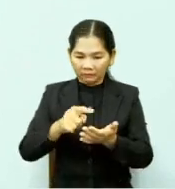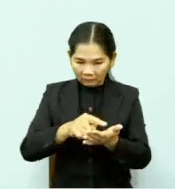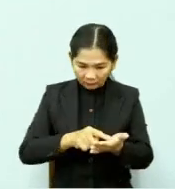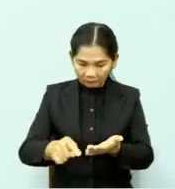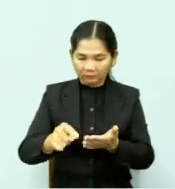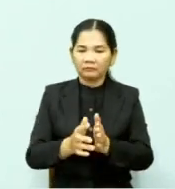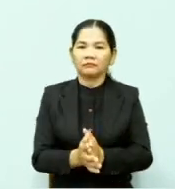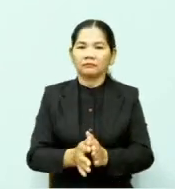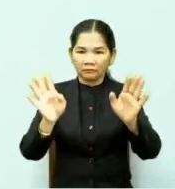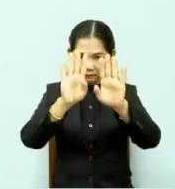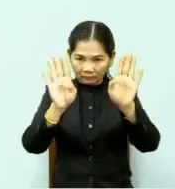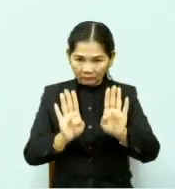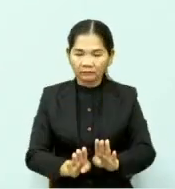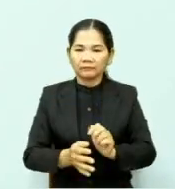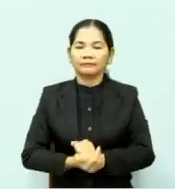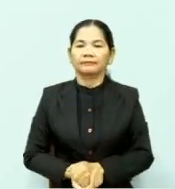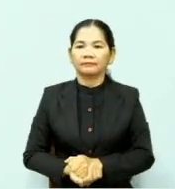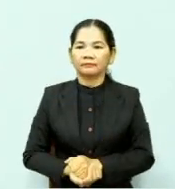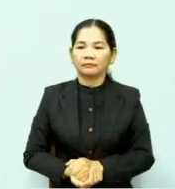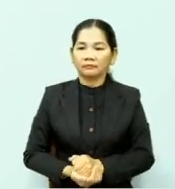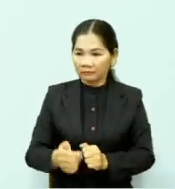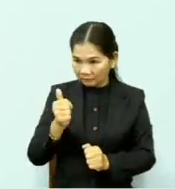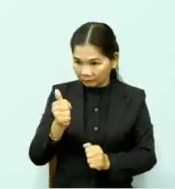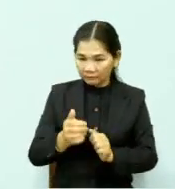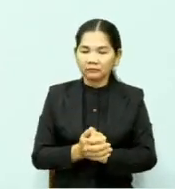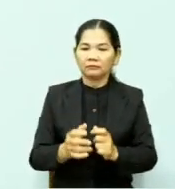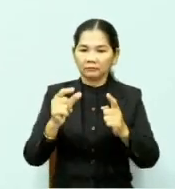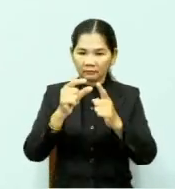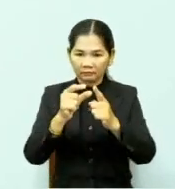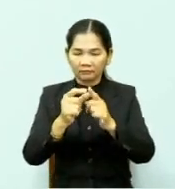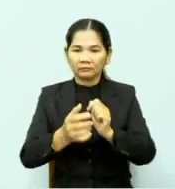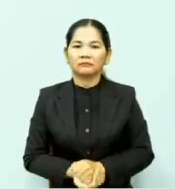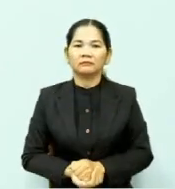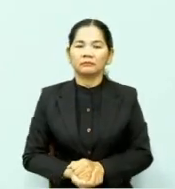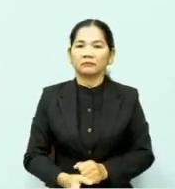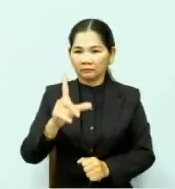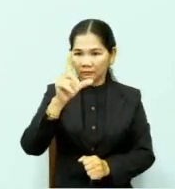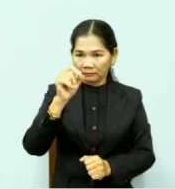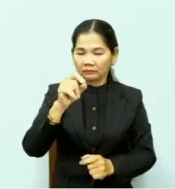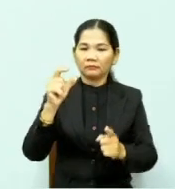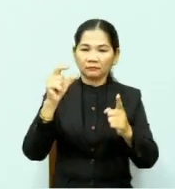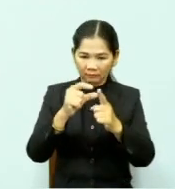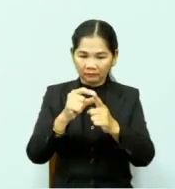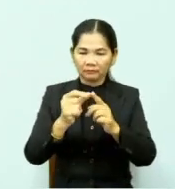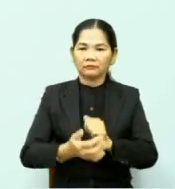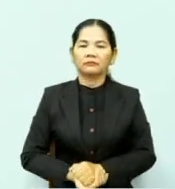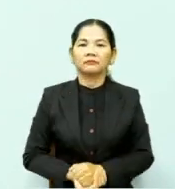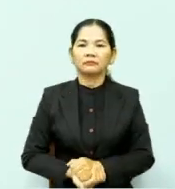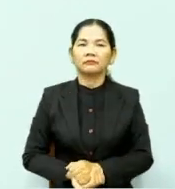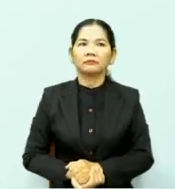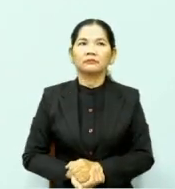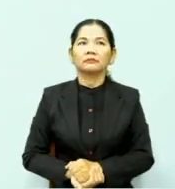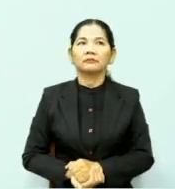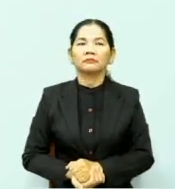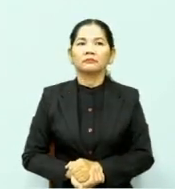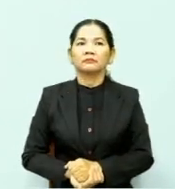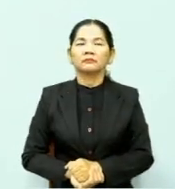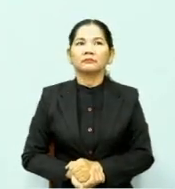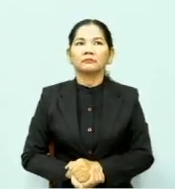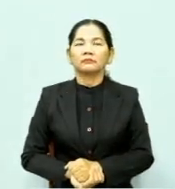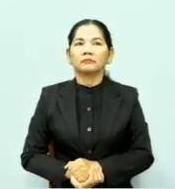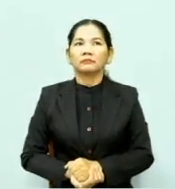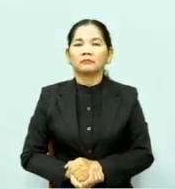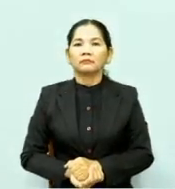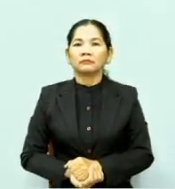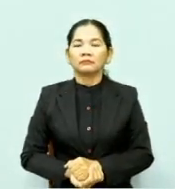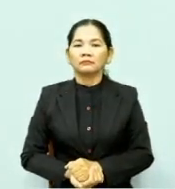tam để cùi lực đặc hiện ban là con chàng cứ bịa thằng óc cứ miến chàng miến đọc bịa là con chàng chàng